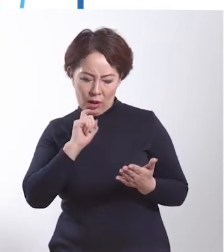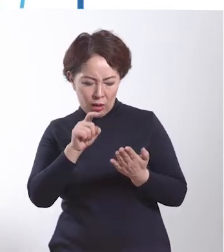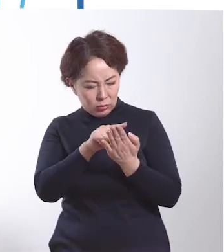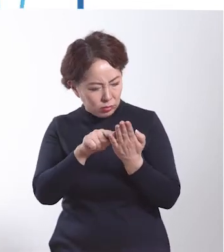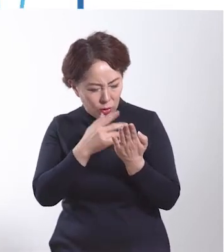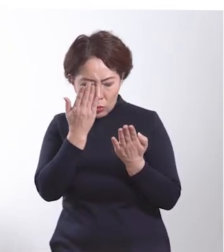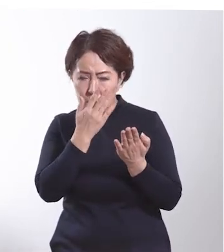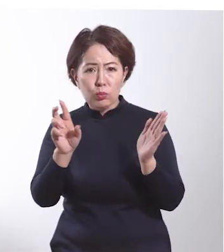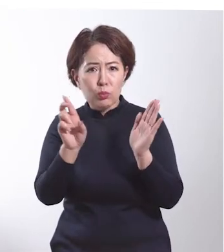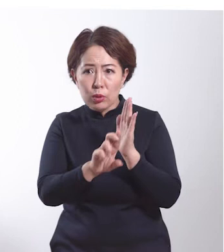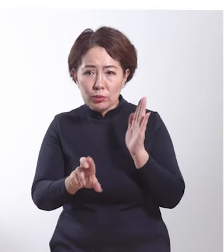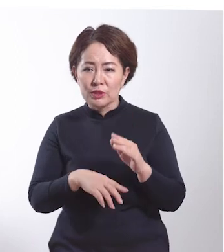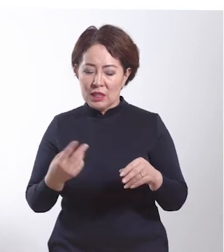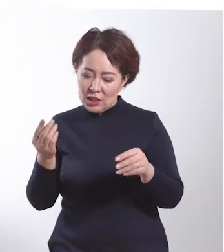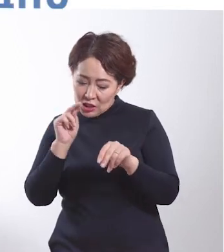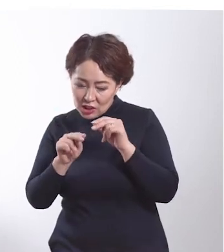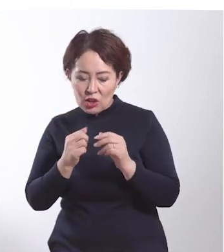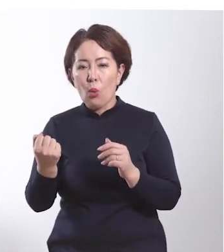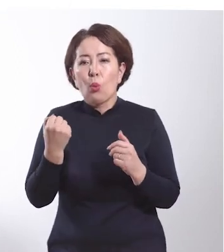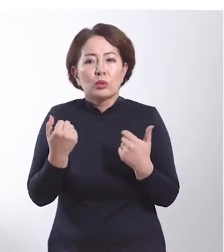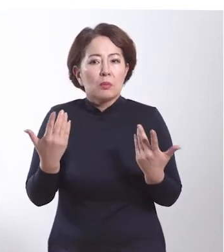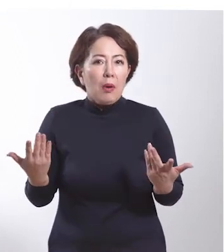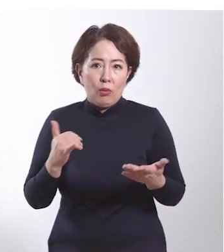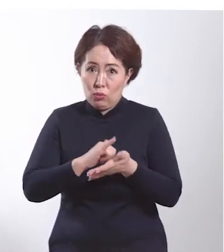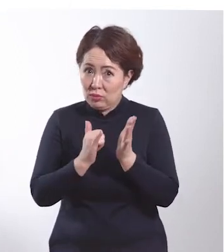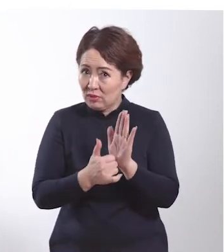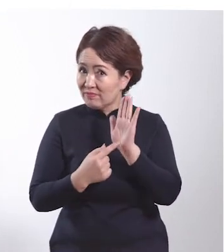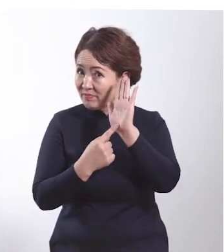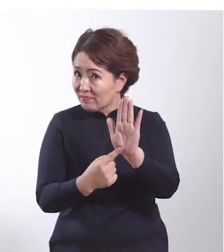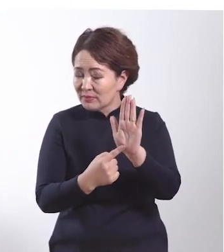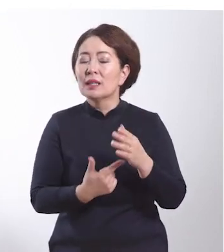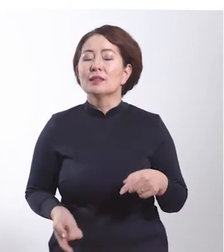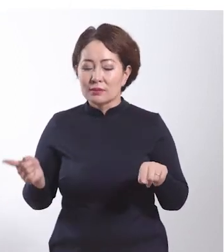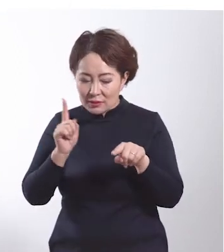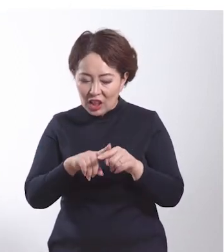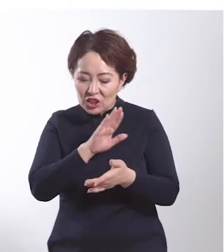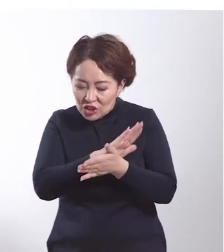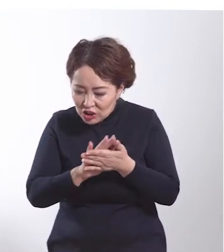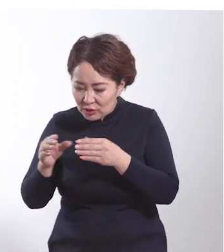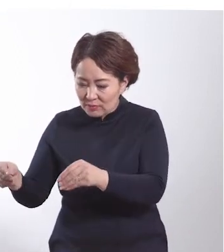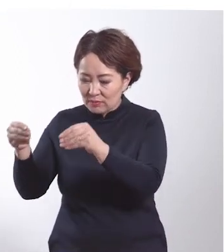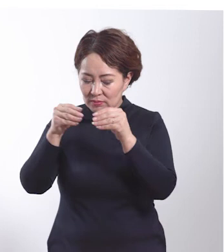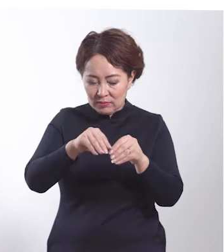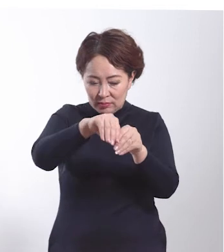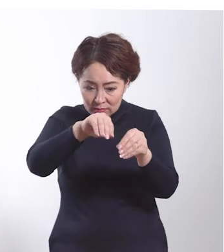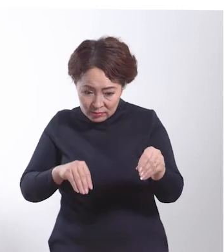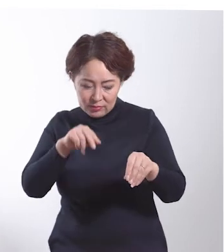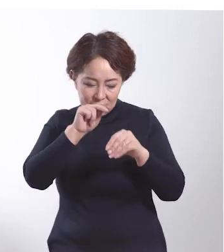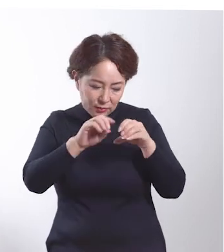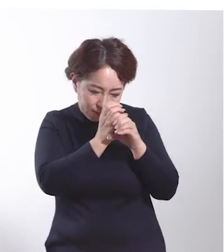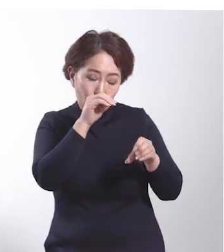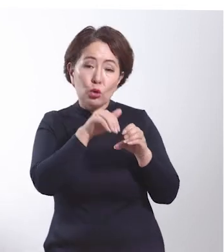улаан өнгөтэй болж хариуг унших боломжгүй байвал шинжилгээ хүчингүй болсонд тооцно. Дахин шинэ